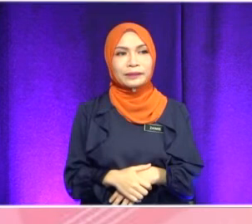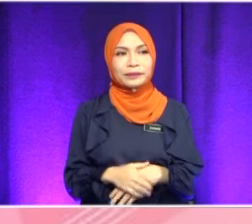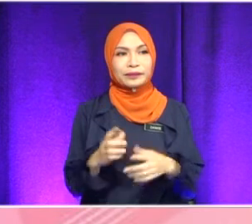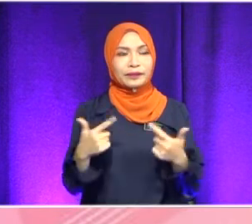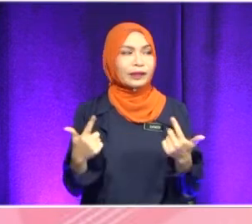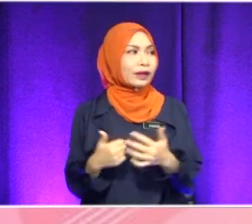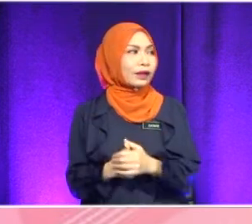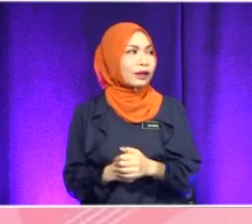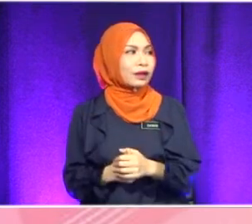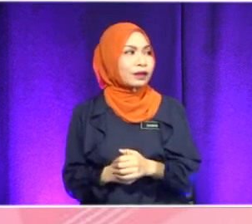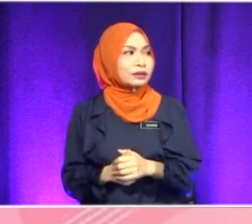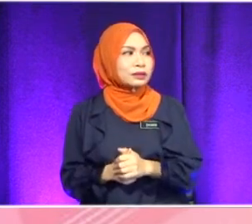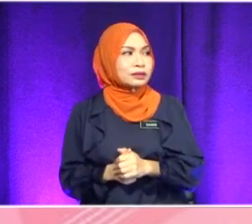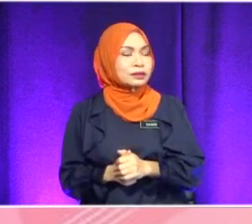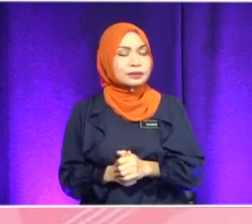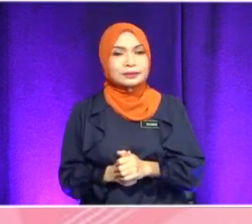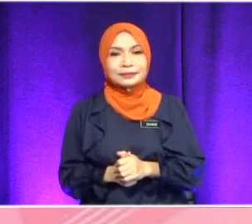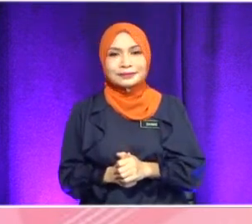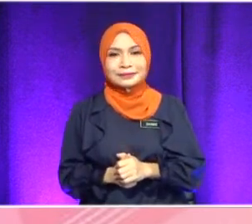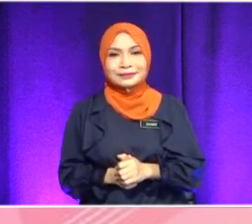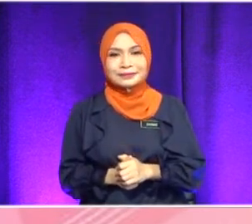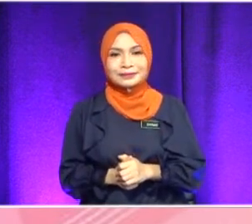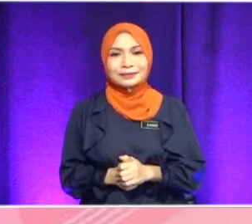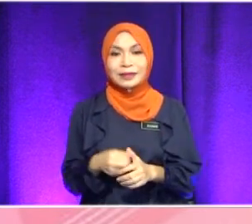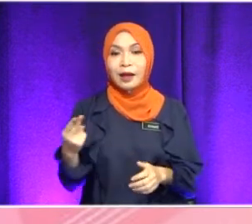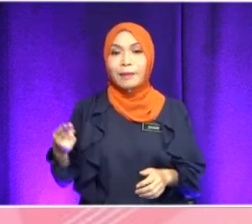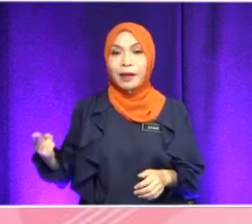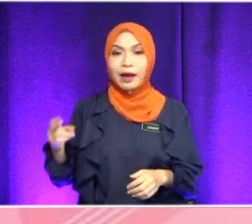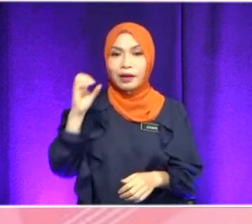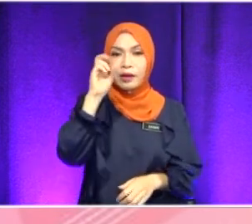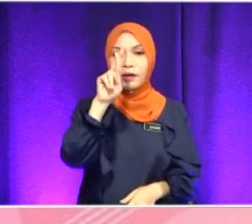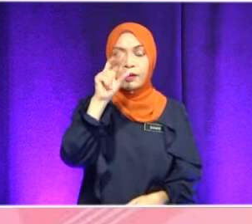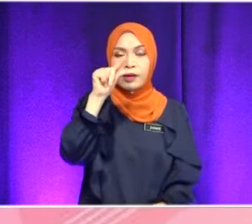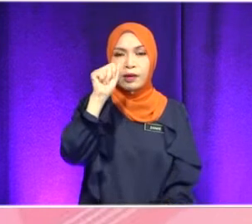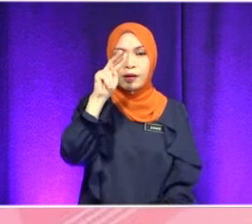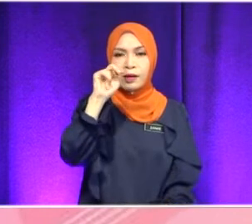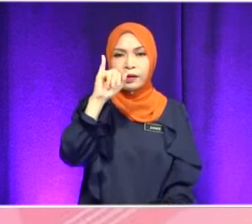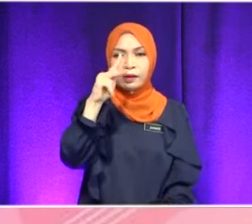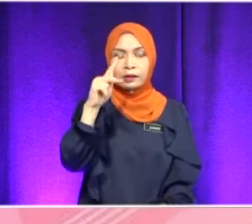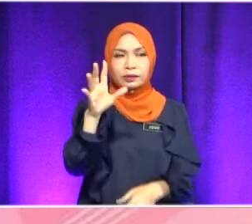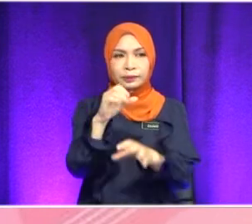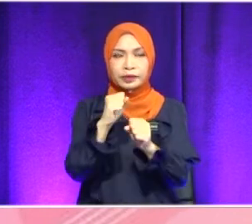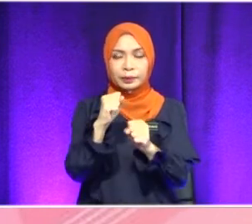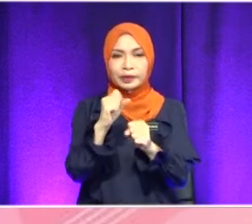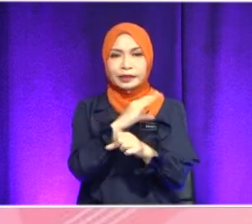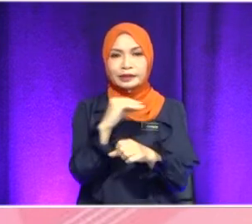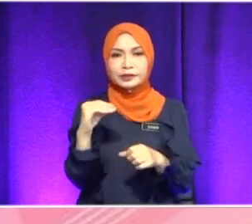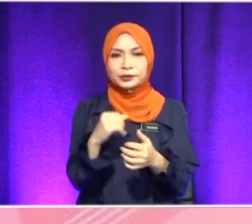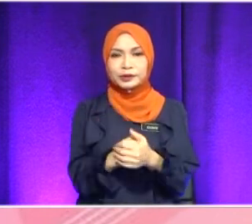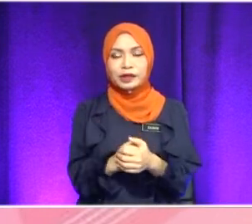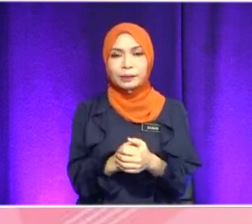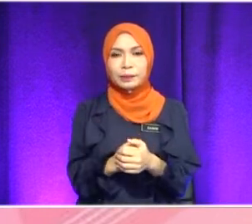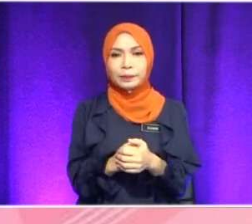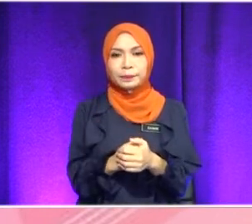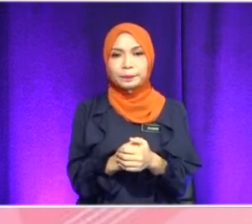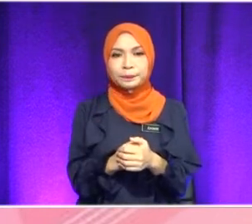ada sedikit lagi menyerap bahan organik mineral dan air daripada prumah tapi kalau periode dia boleh mensintesis